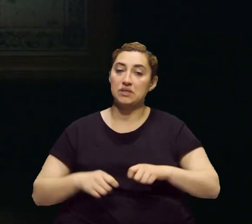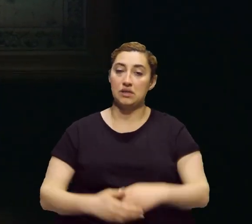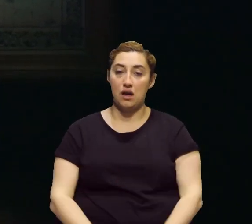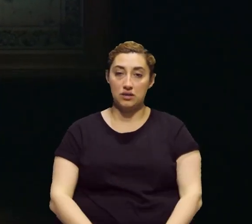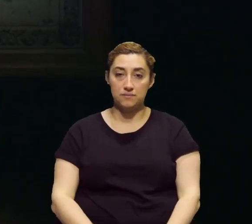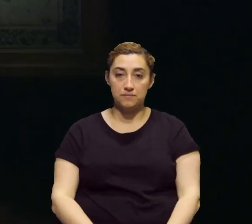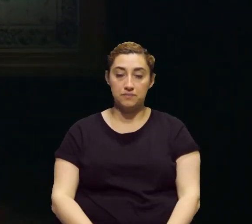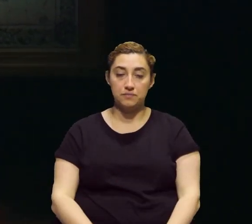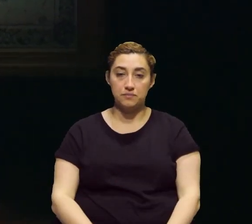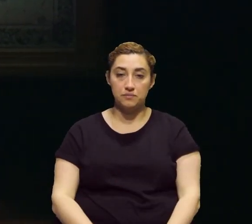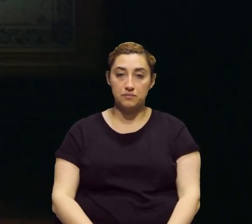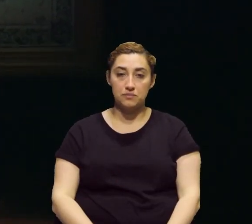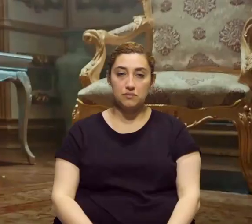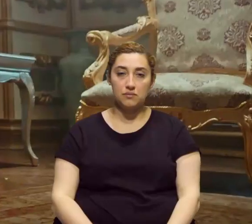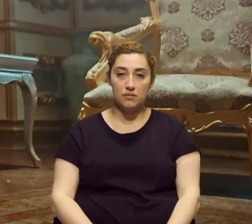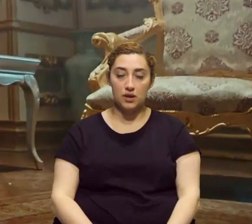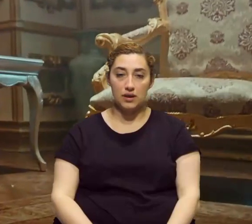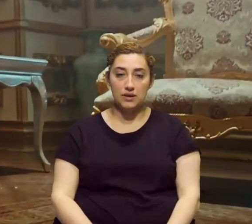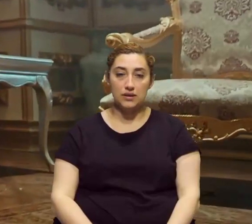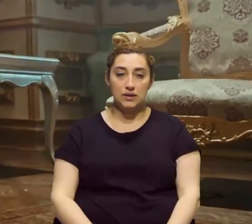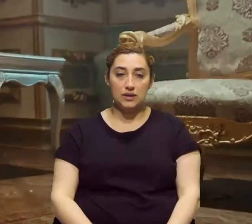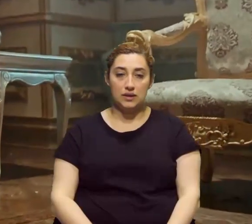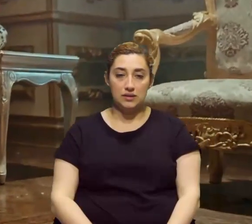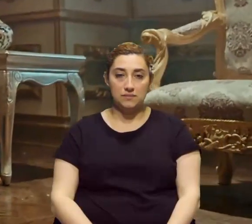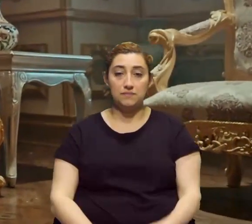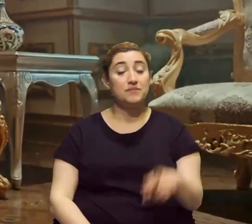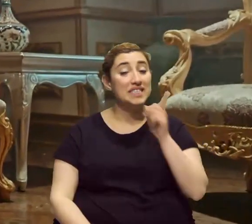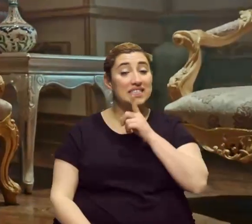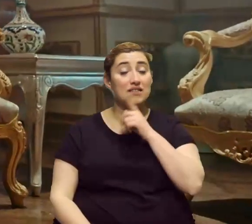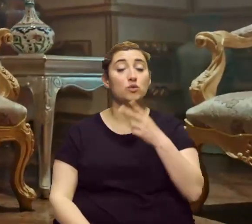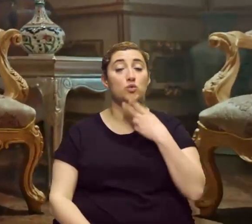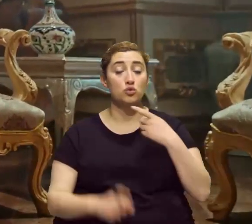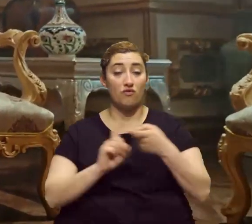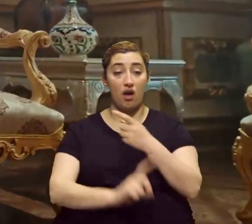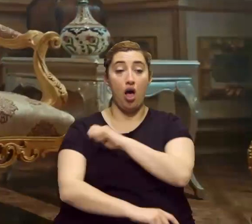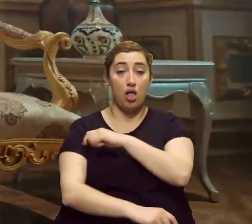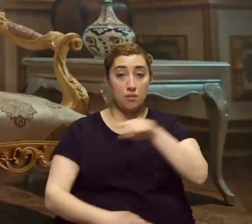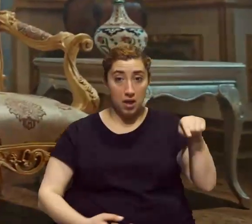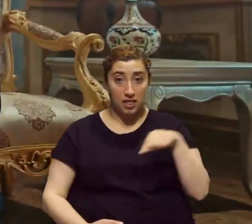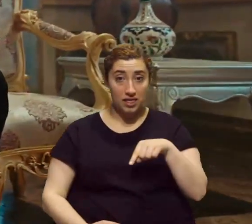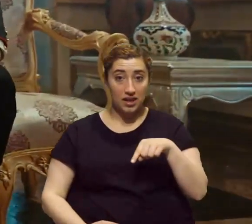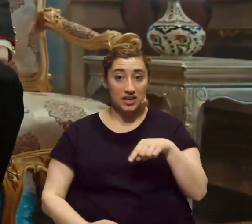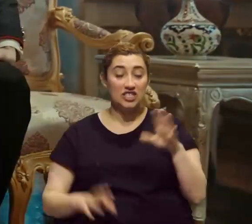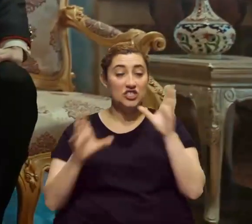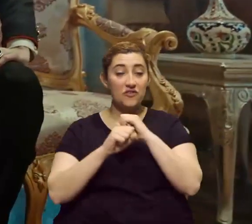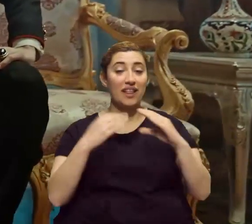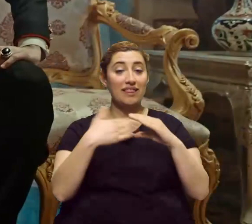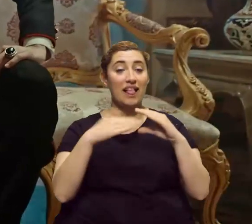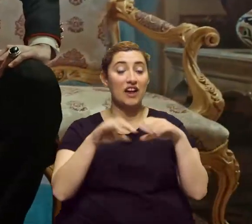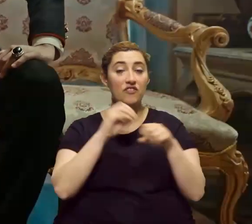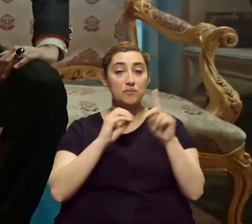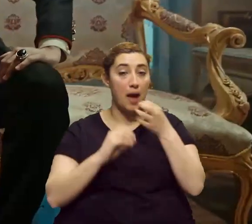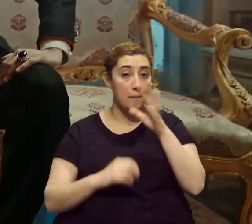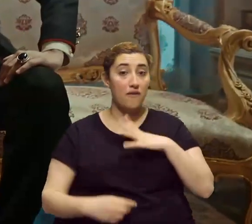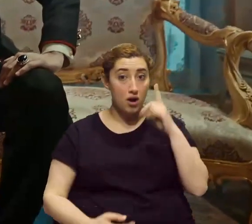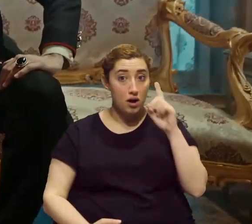etsinler. Koltukta yüzü gösterilmiyor. Saray. İngilizler, Ruslar ve Almanların şifreli telgraflarında bir